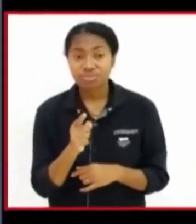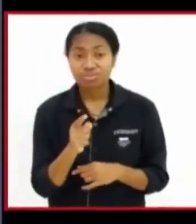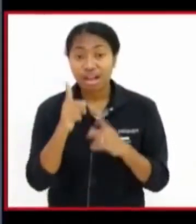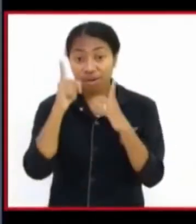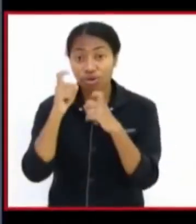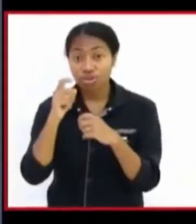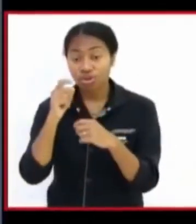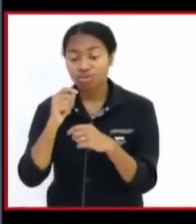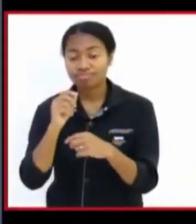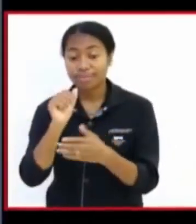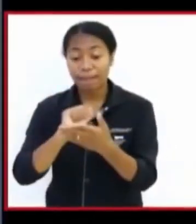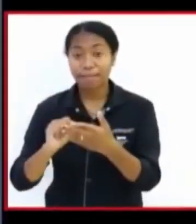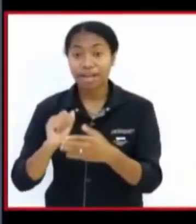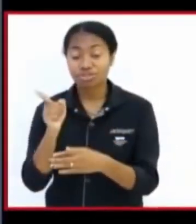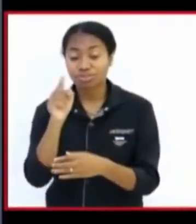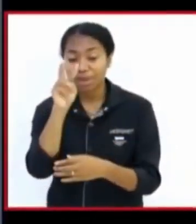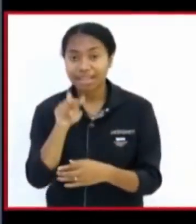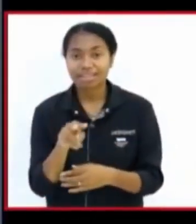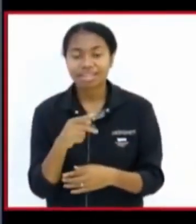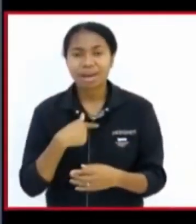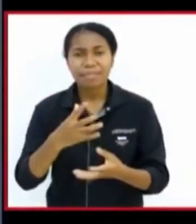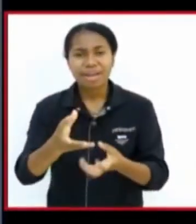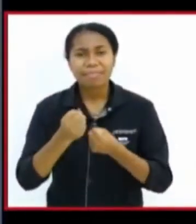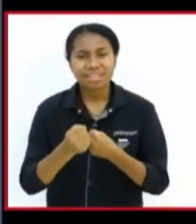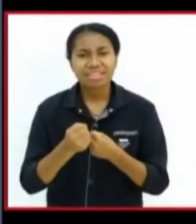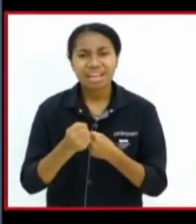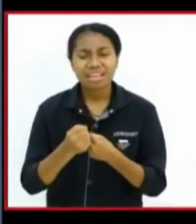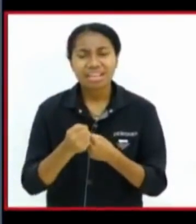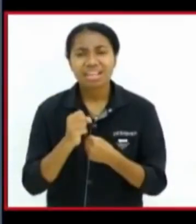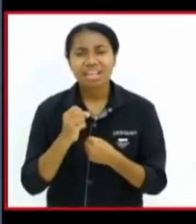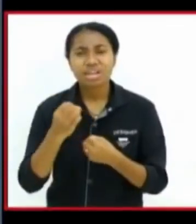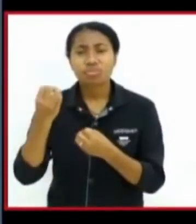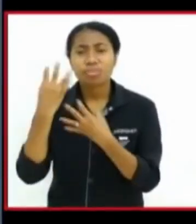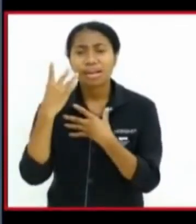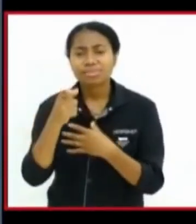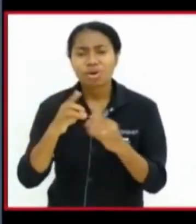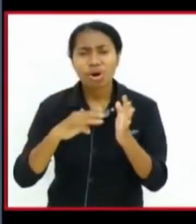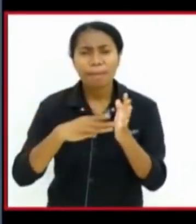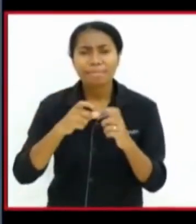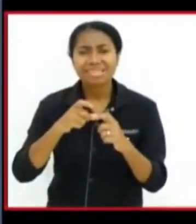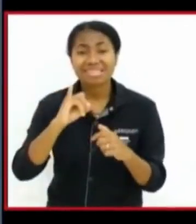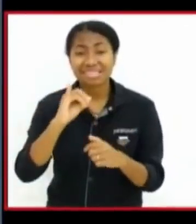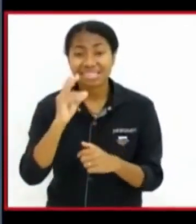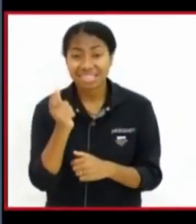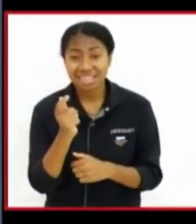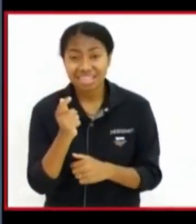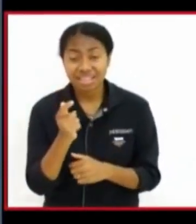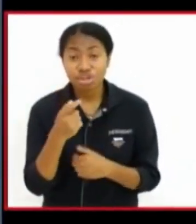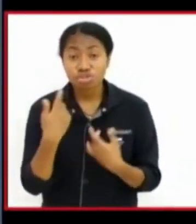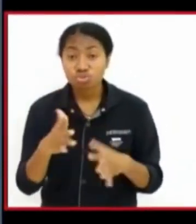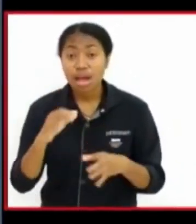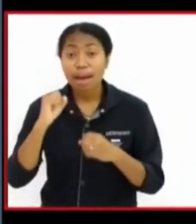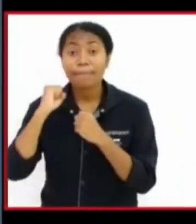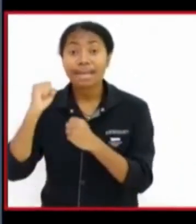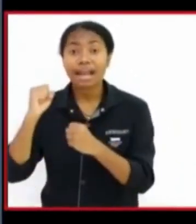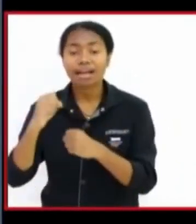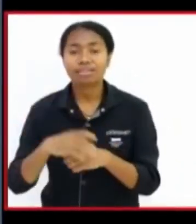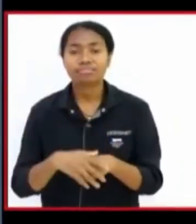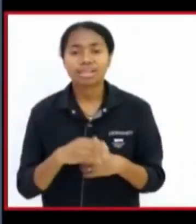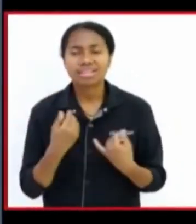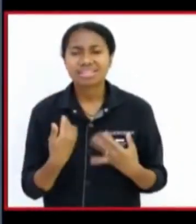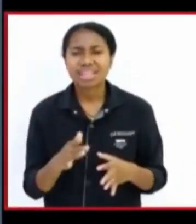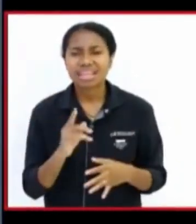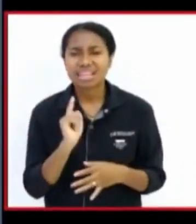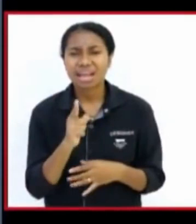Husein Dia mendapat informasi bahwa Mesir sudah menang dari radio radio seperti itu sehingga